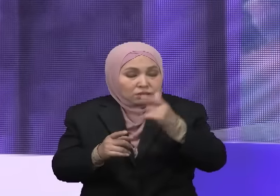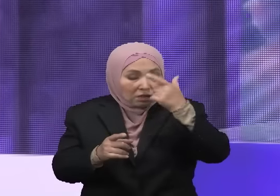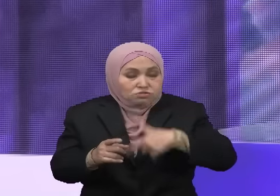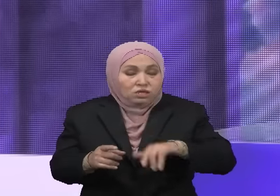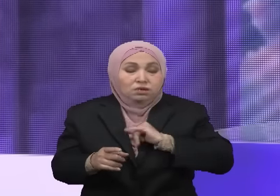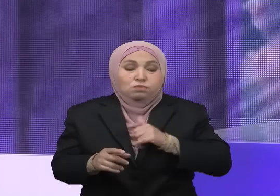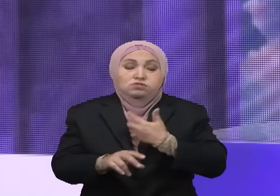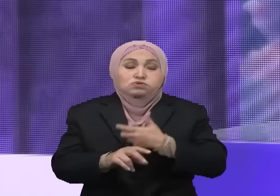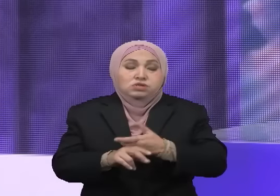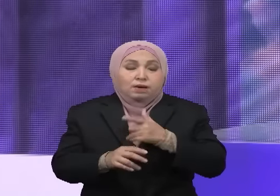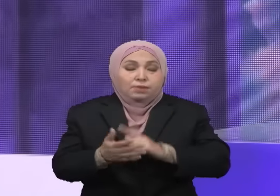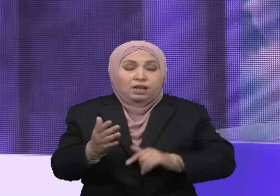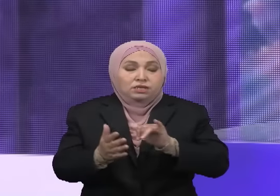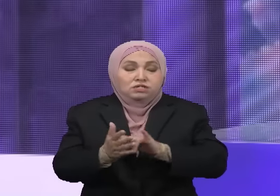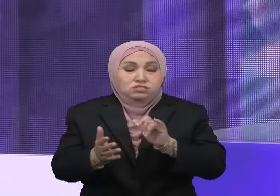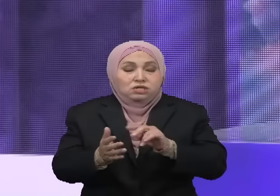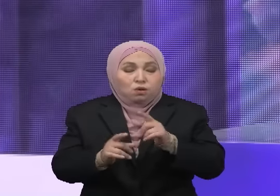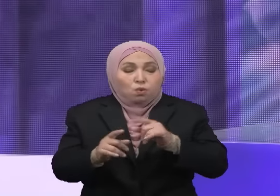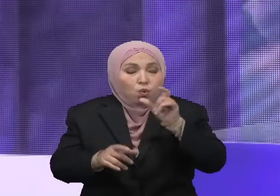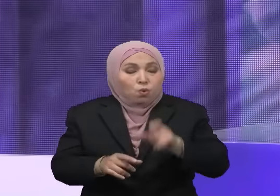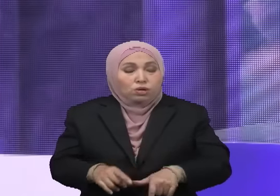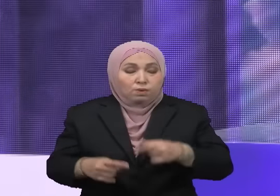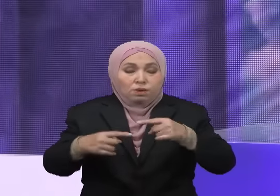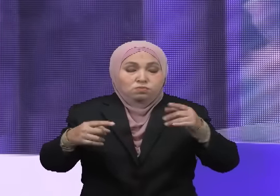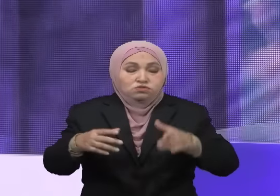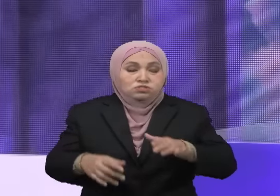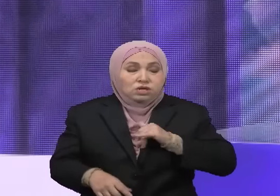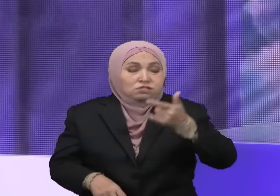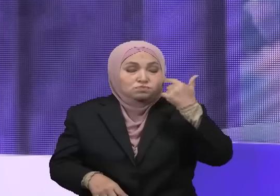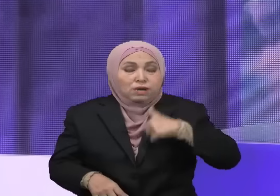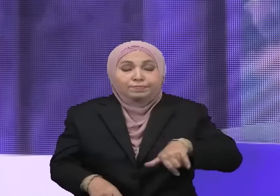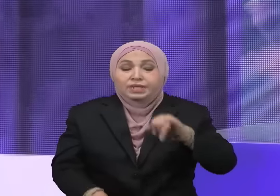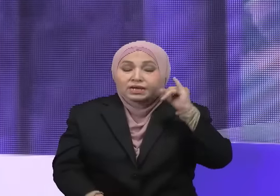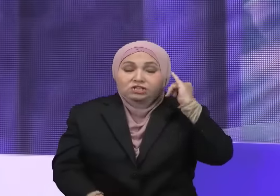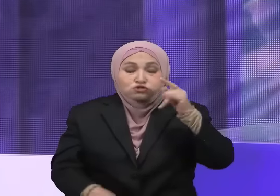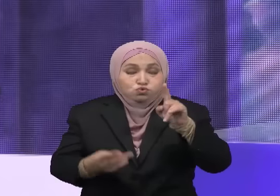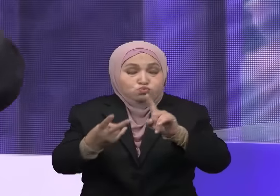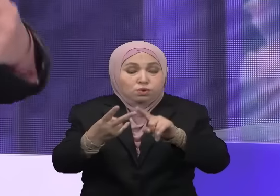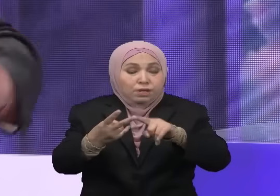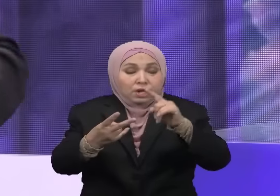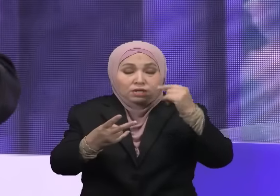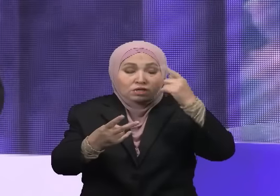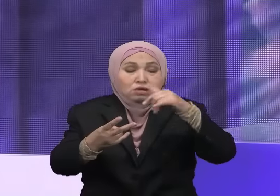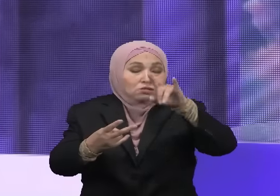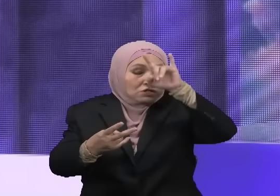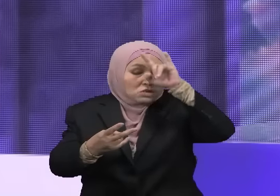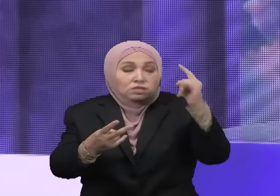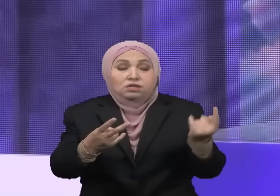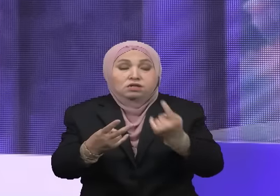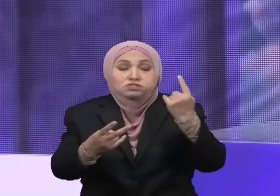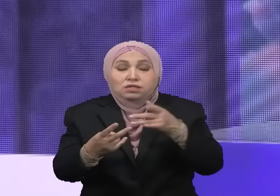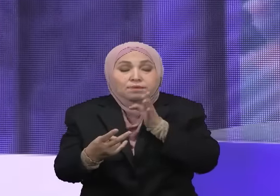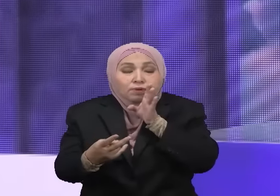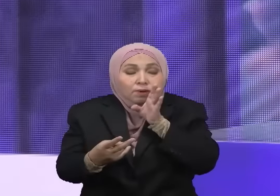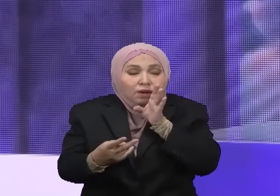susah, apatah lagi bila orang kutuk, dia memusuhi saya. Maka dua perkara. Satu, kita memang ada syaitan yang sentiasa